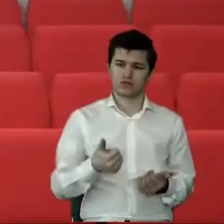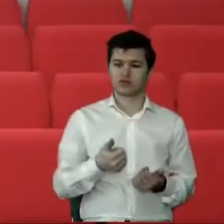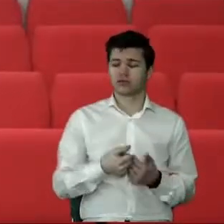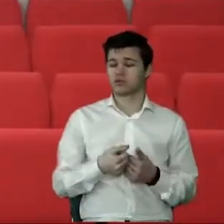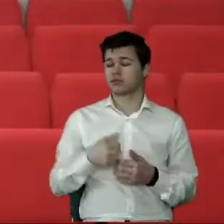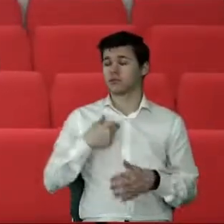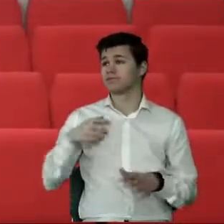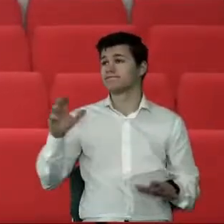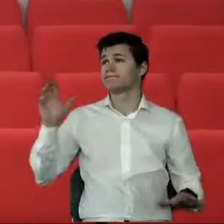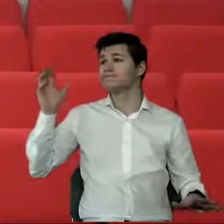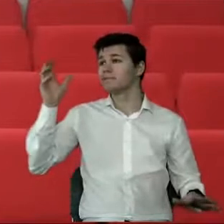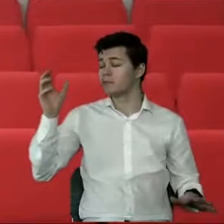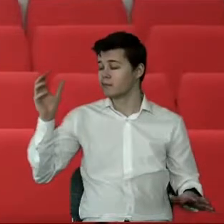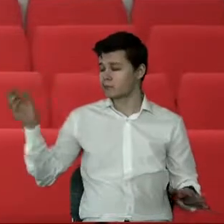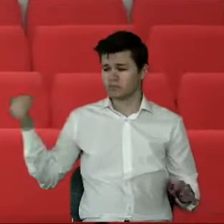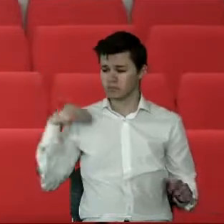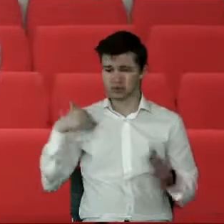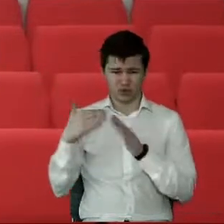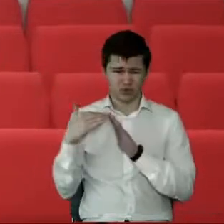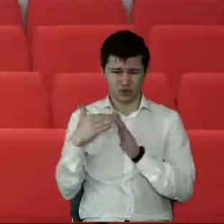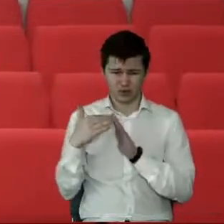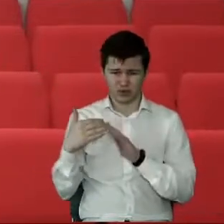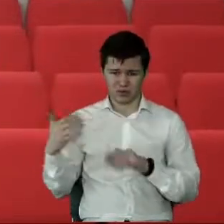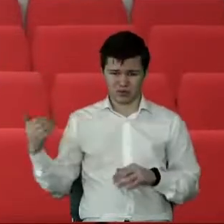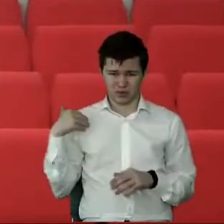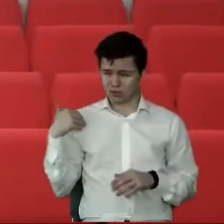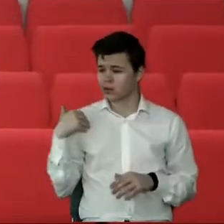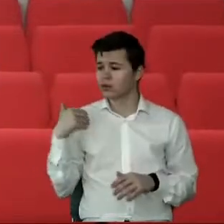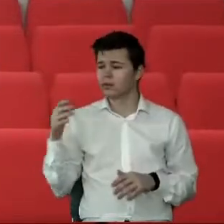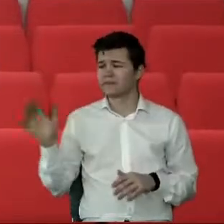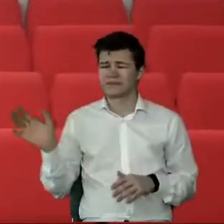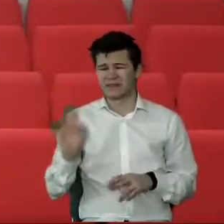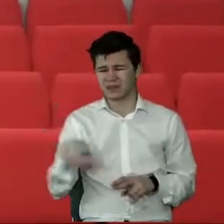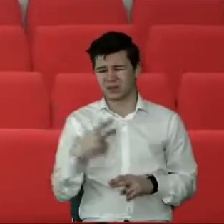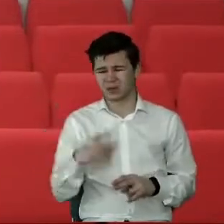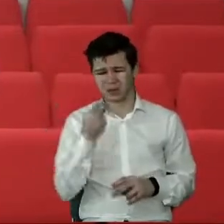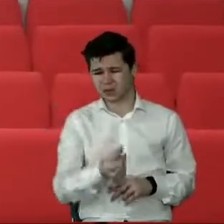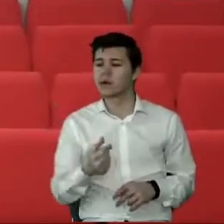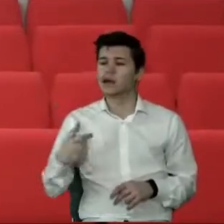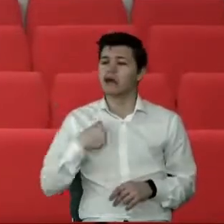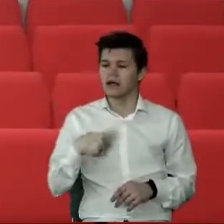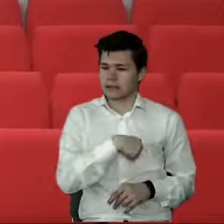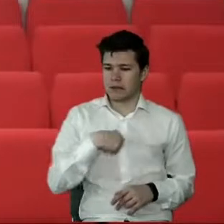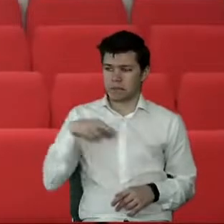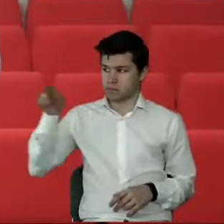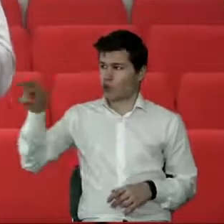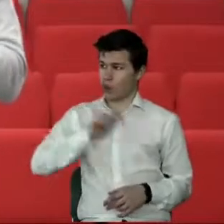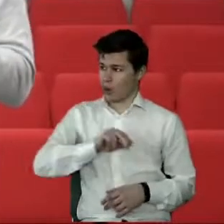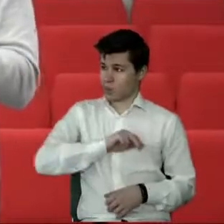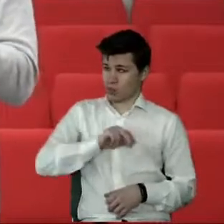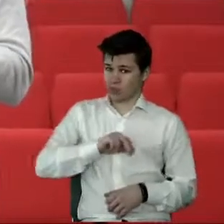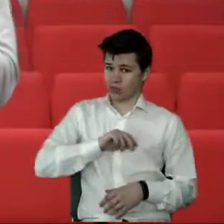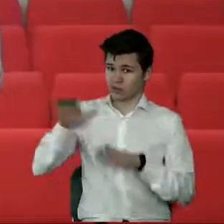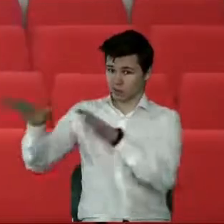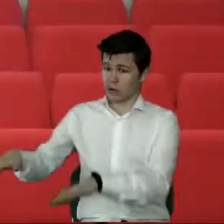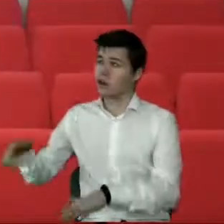вкручу ее. На ровном месте 3 секунды прошло от одного тезиса до другого тезиса. И человек абсолютно не